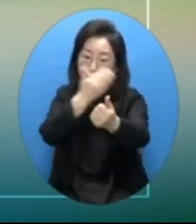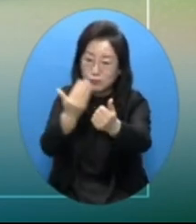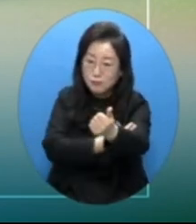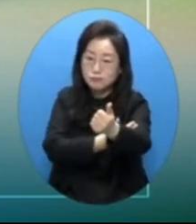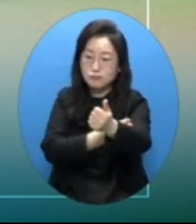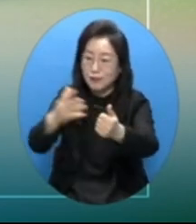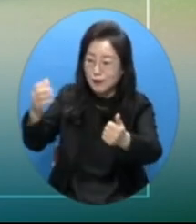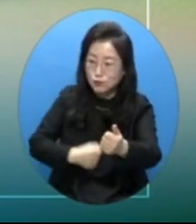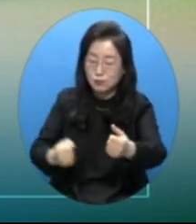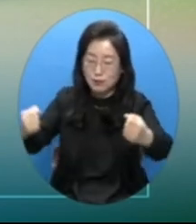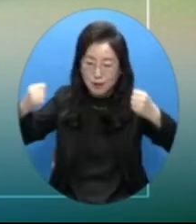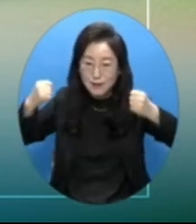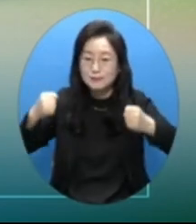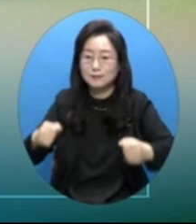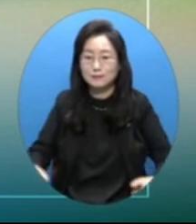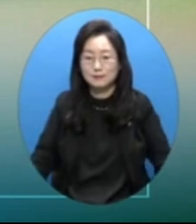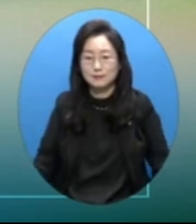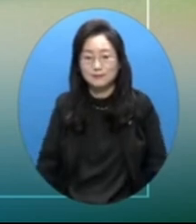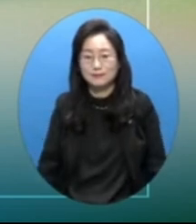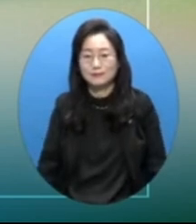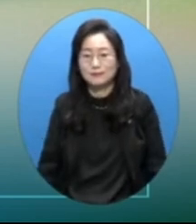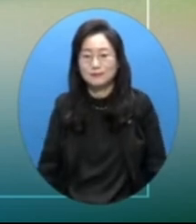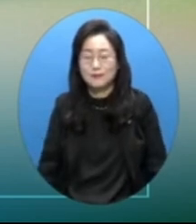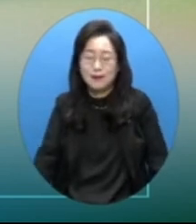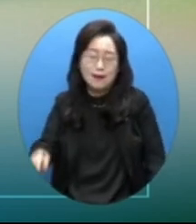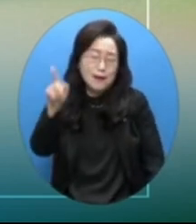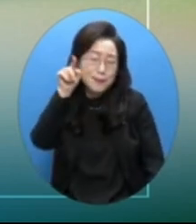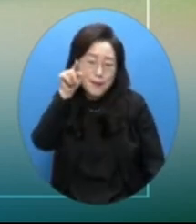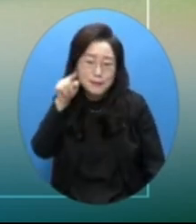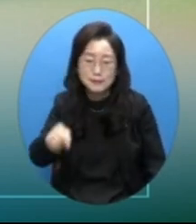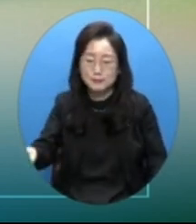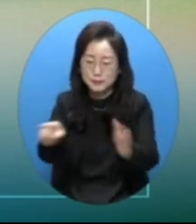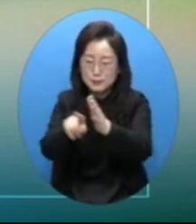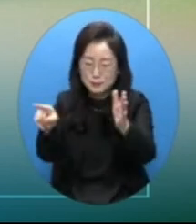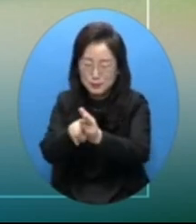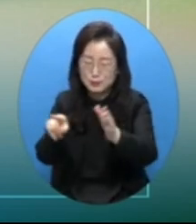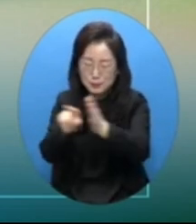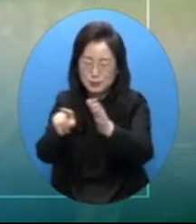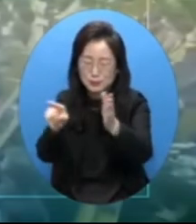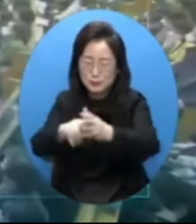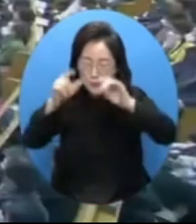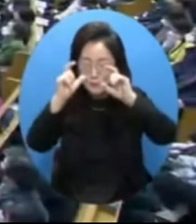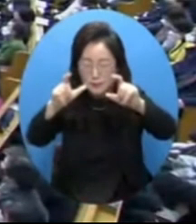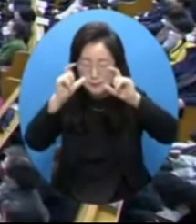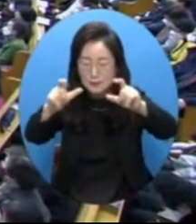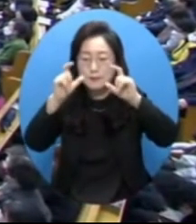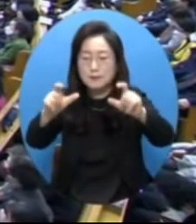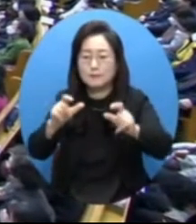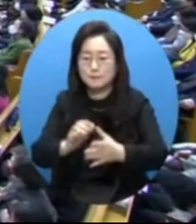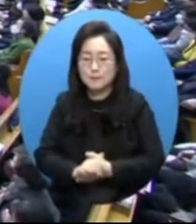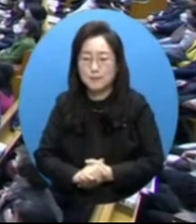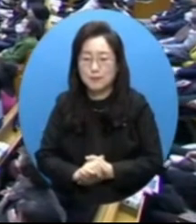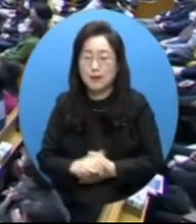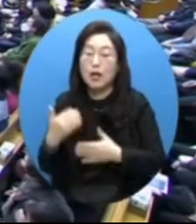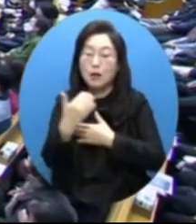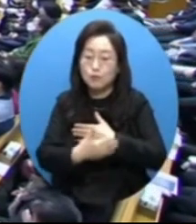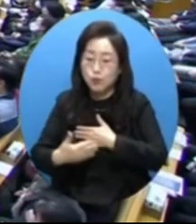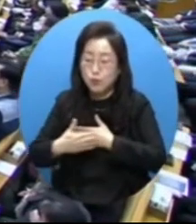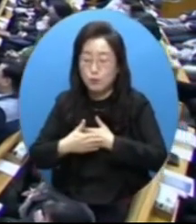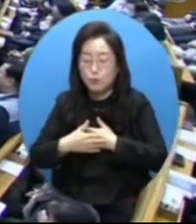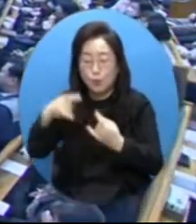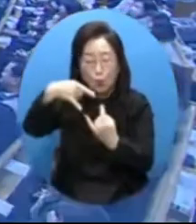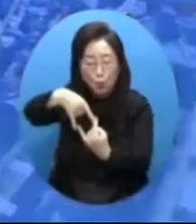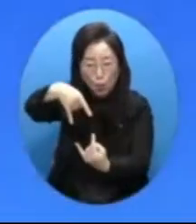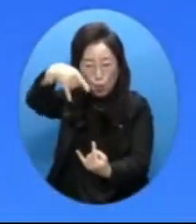누구보다 강하단다 매일같이 믿음으로 선포하고 또 선포하고 또 선포합니다 몸은 점점